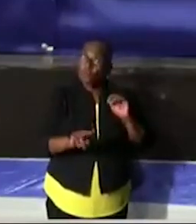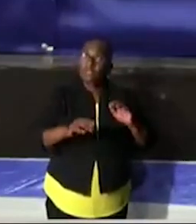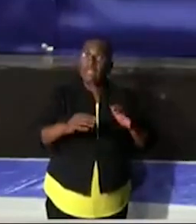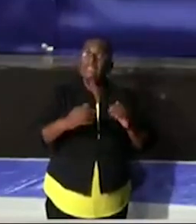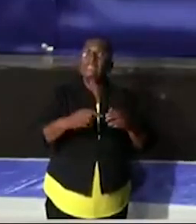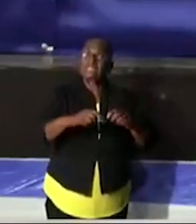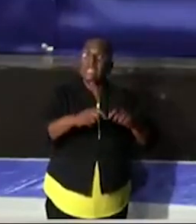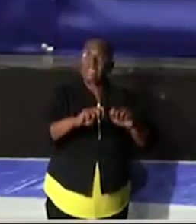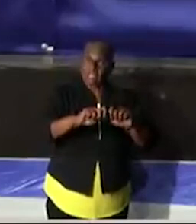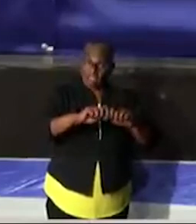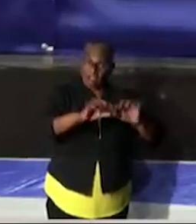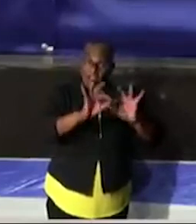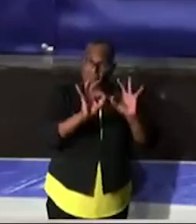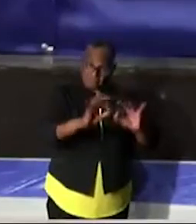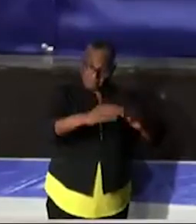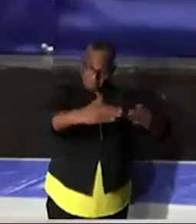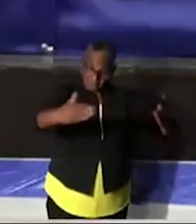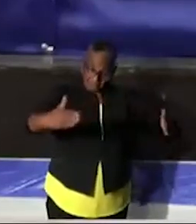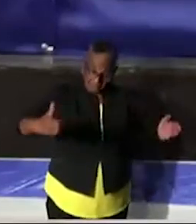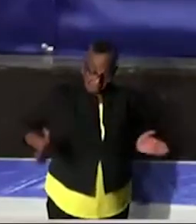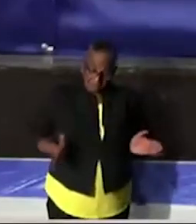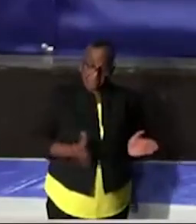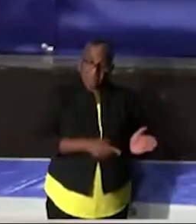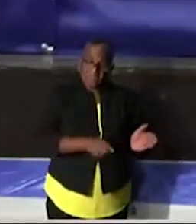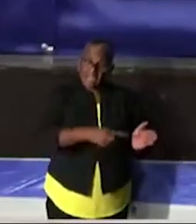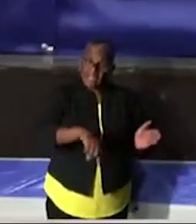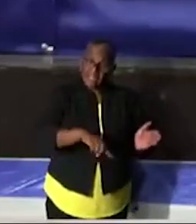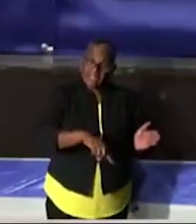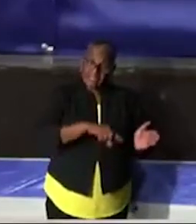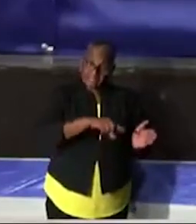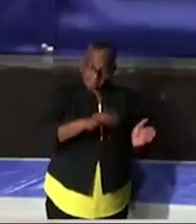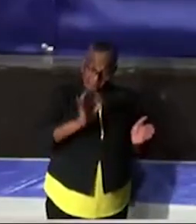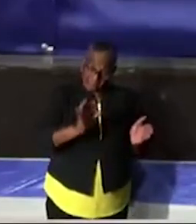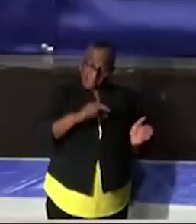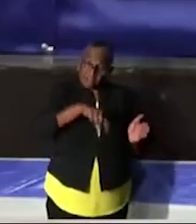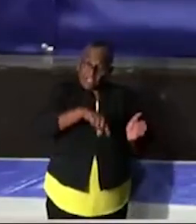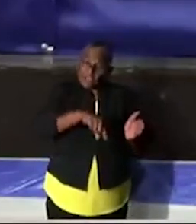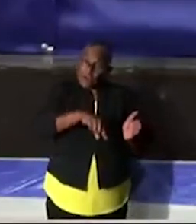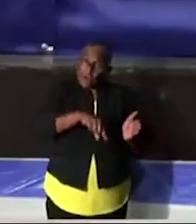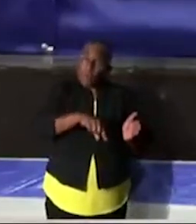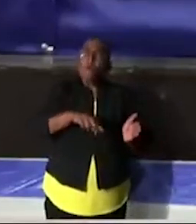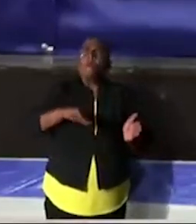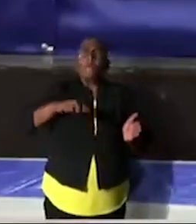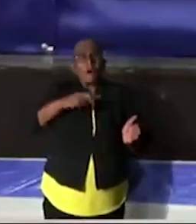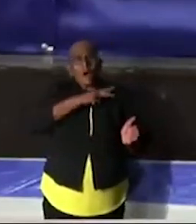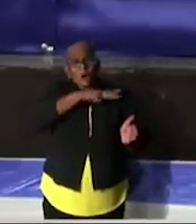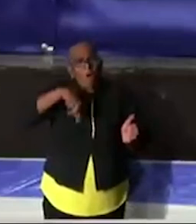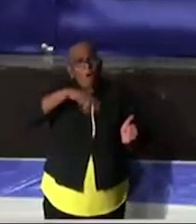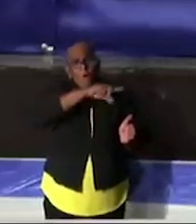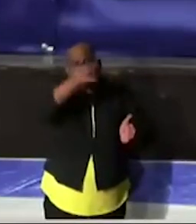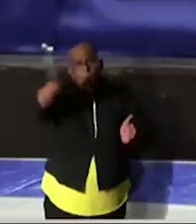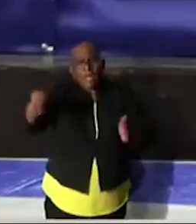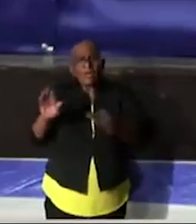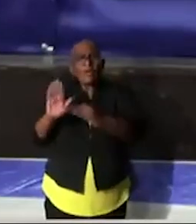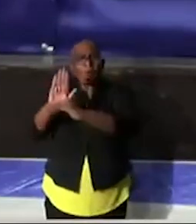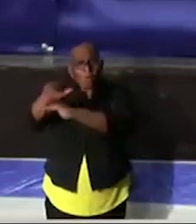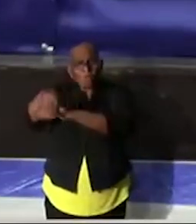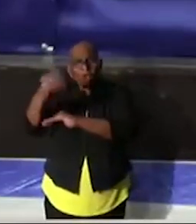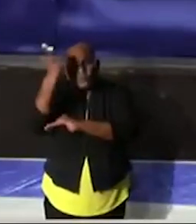worden. En de beveiliging is niet om uw veiligheid, maar dat wij ervan zeker zijn als overheid, en dat